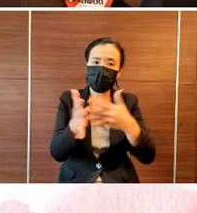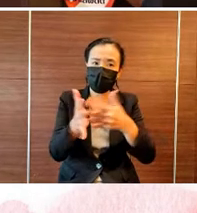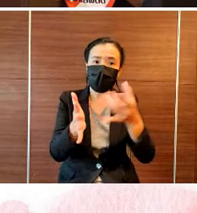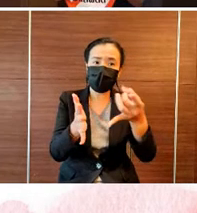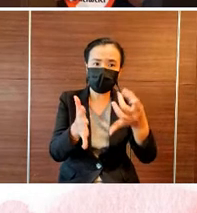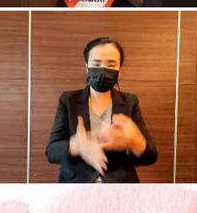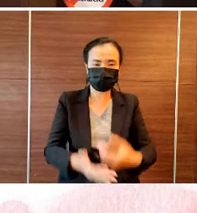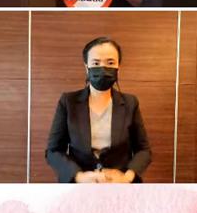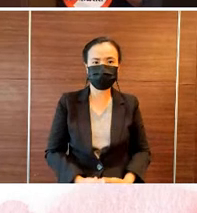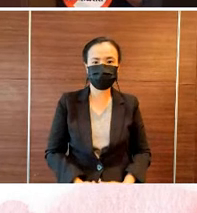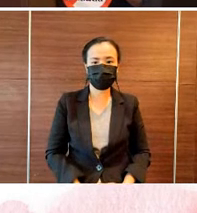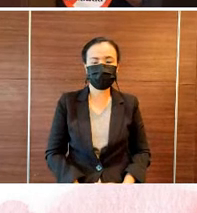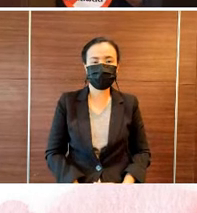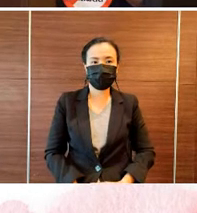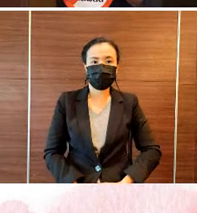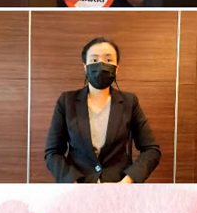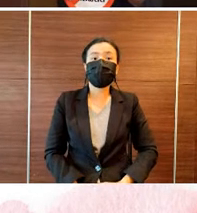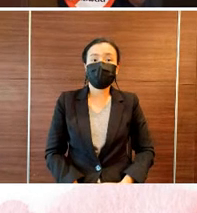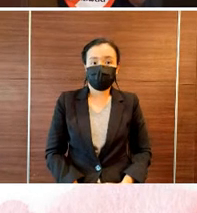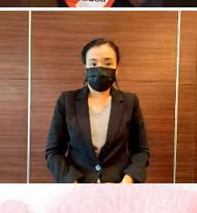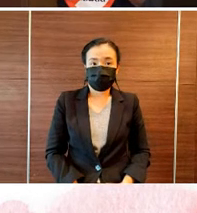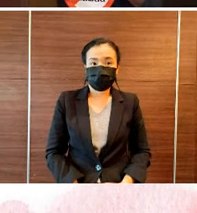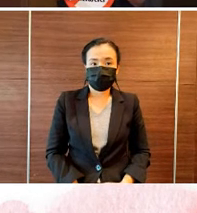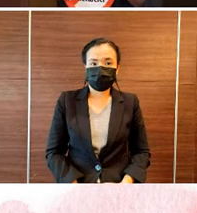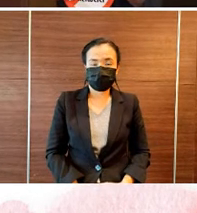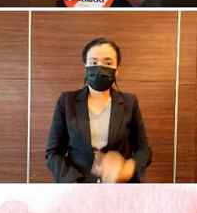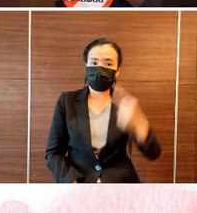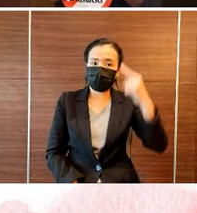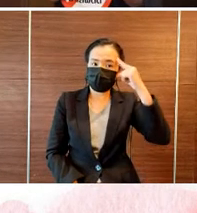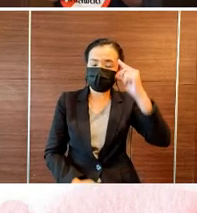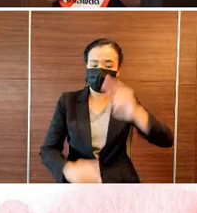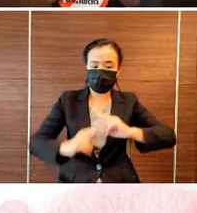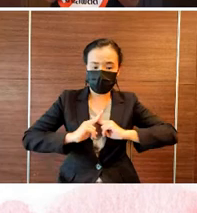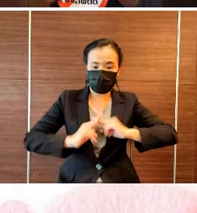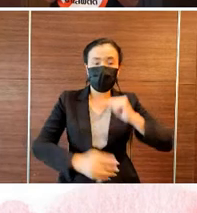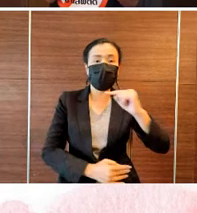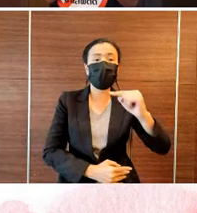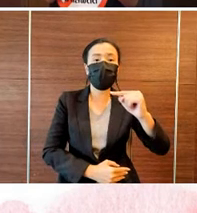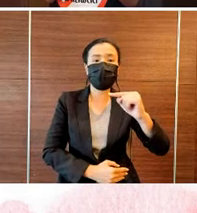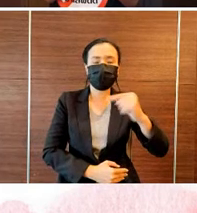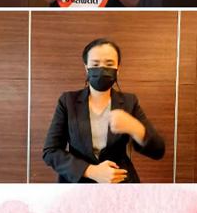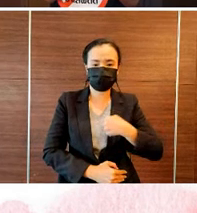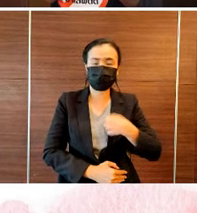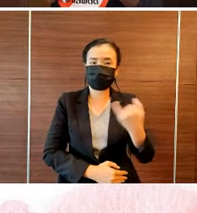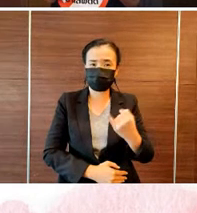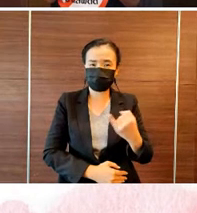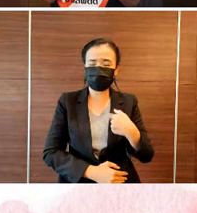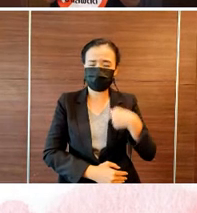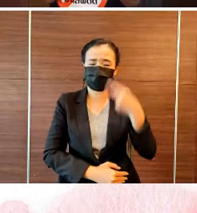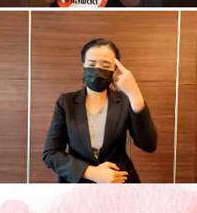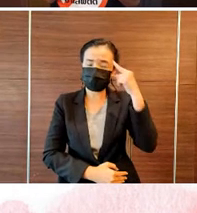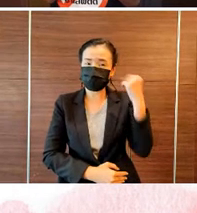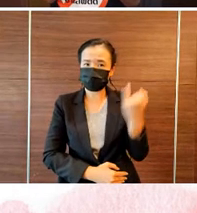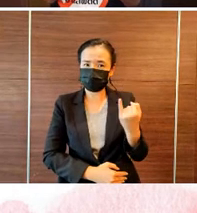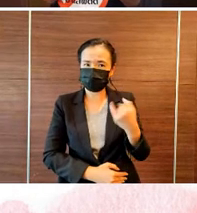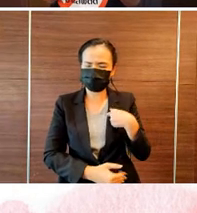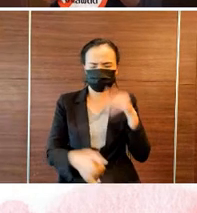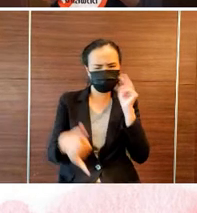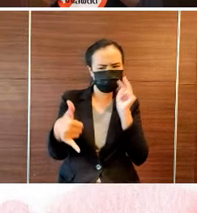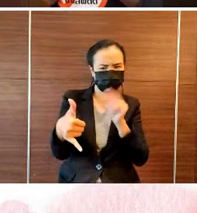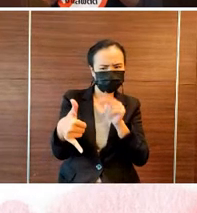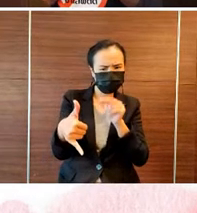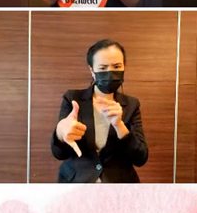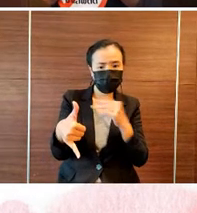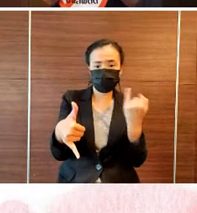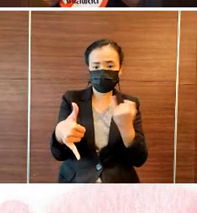คะสุดท้ายก็คือเท่าทันความคิดอัตโนมัติด้านลบของตัวเองนะคะว่าที่เราคิดอยู่เนี่ยเรามองเขาเนี่ยเรามองเ